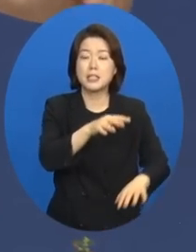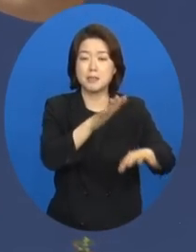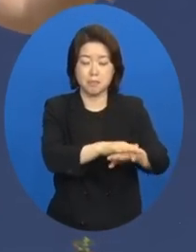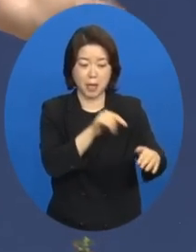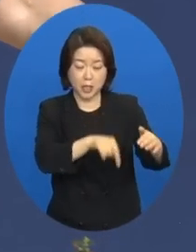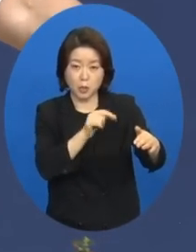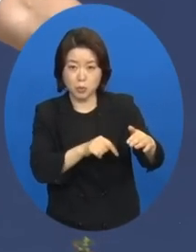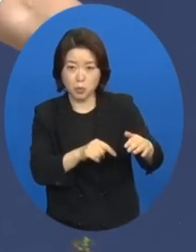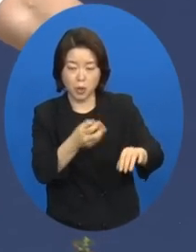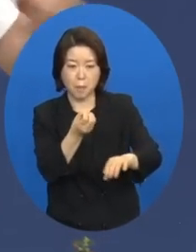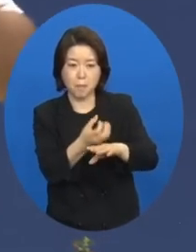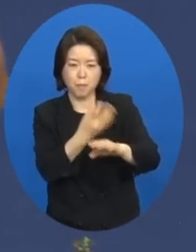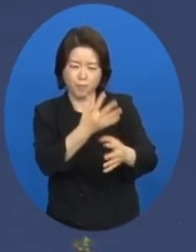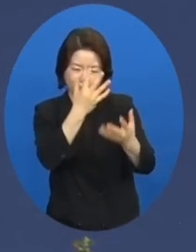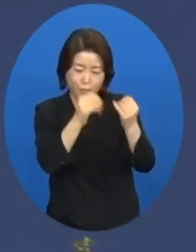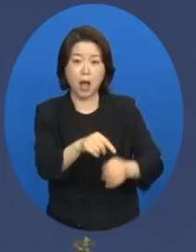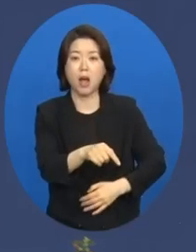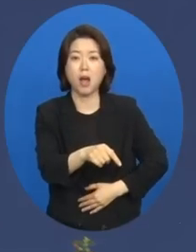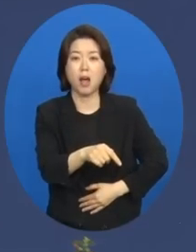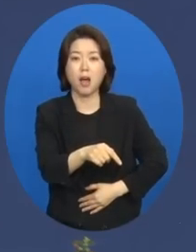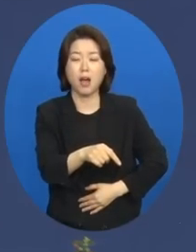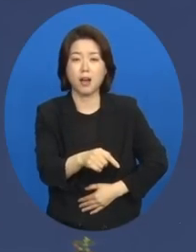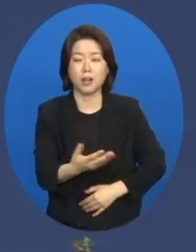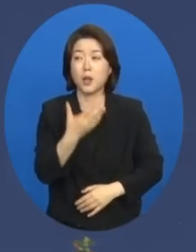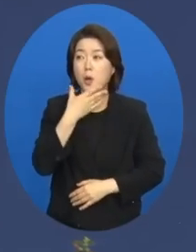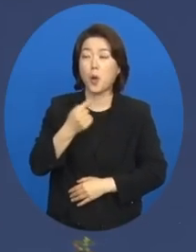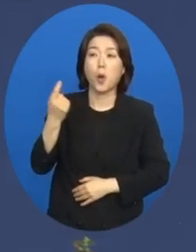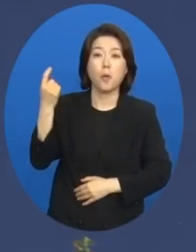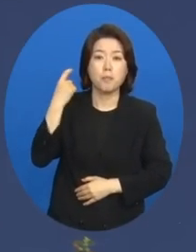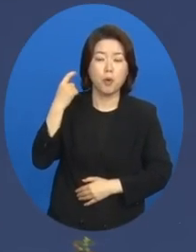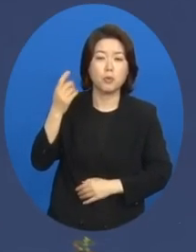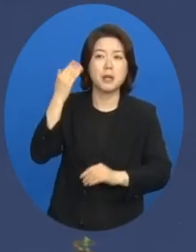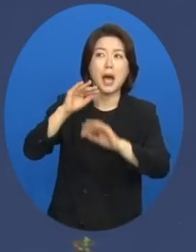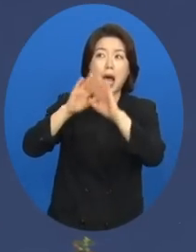감추인 보화가 있으니까. 복음은